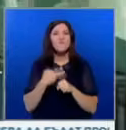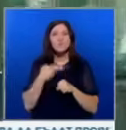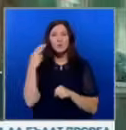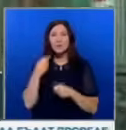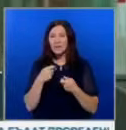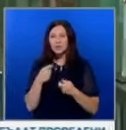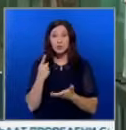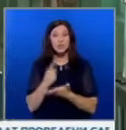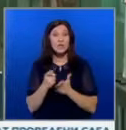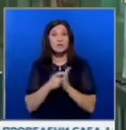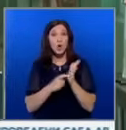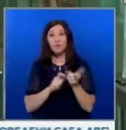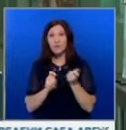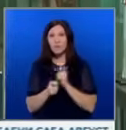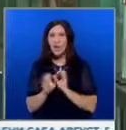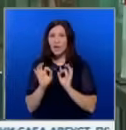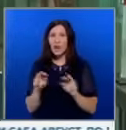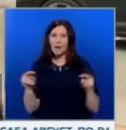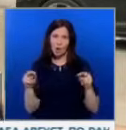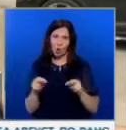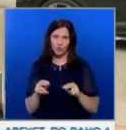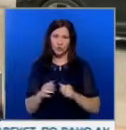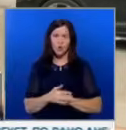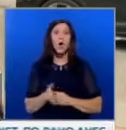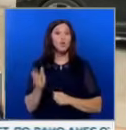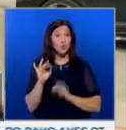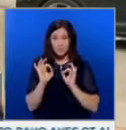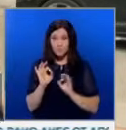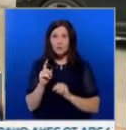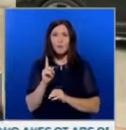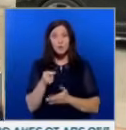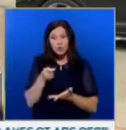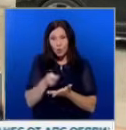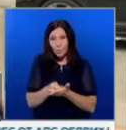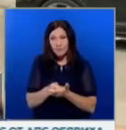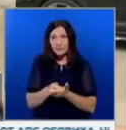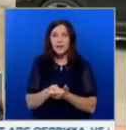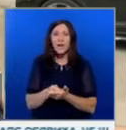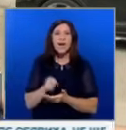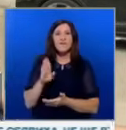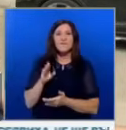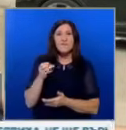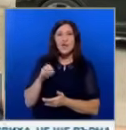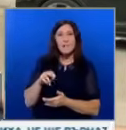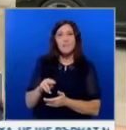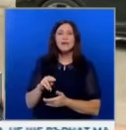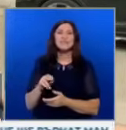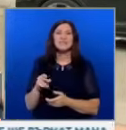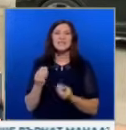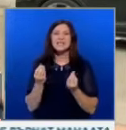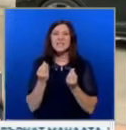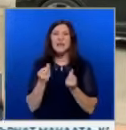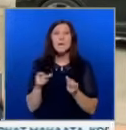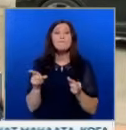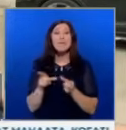за законодателни промени и реален контрол. Дори в момента може да си закупите вейп с активната ставка на марихуаната,